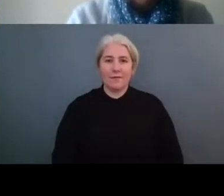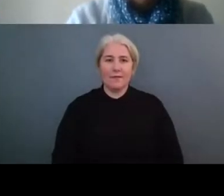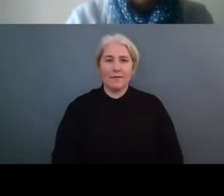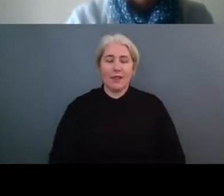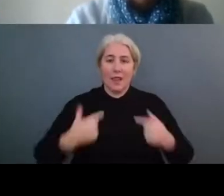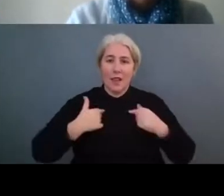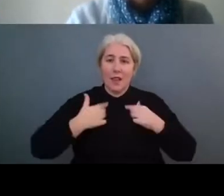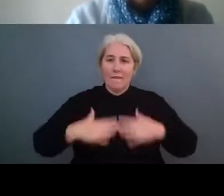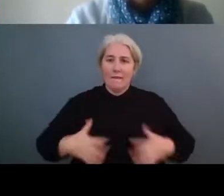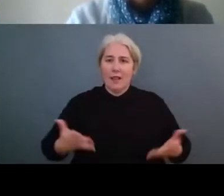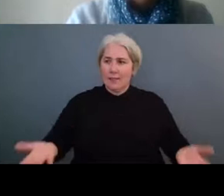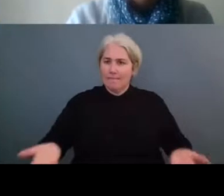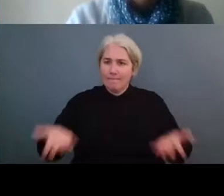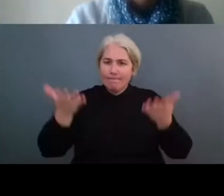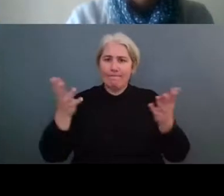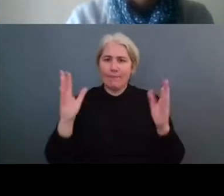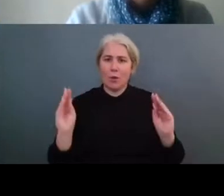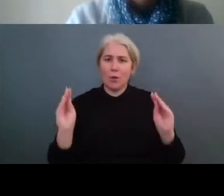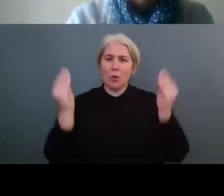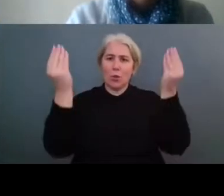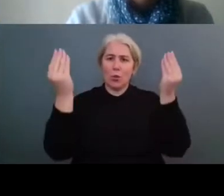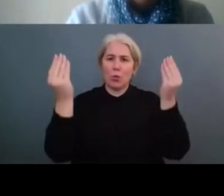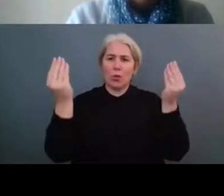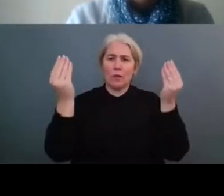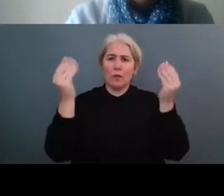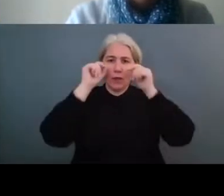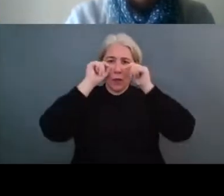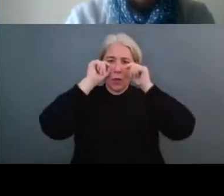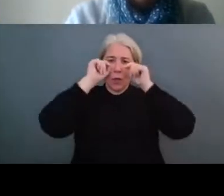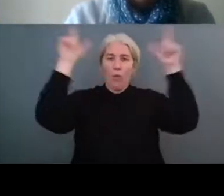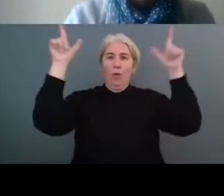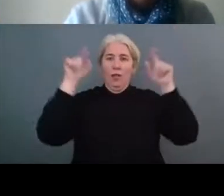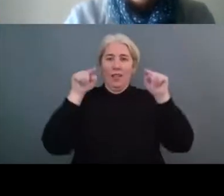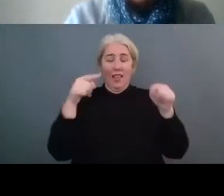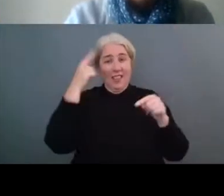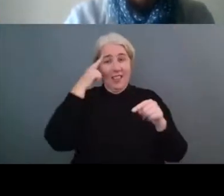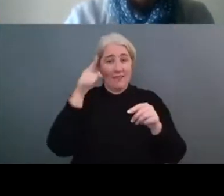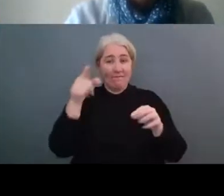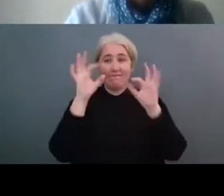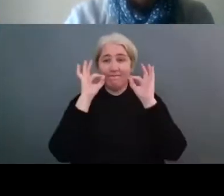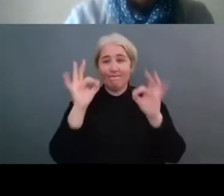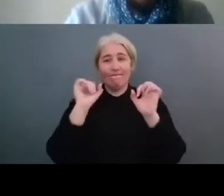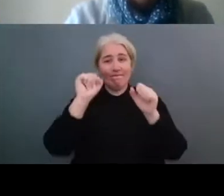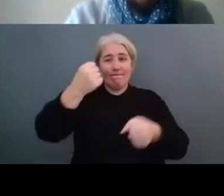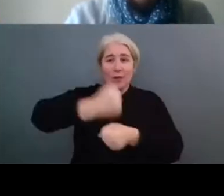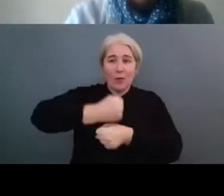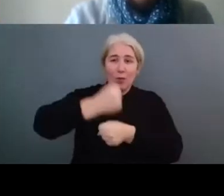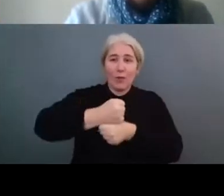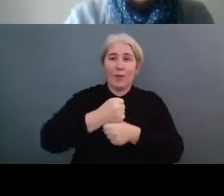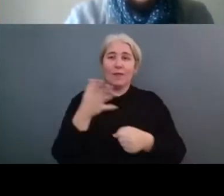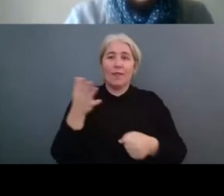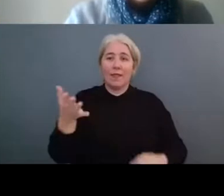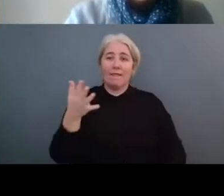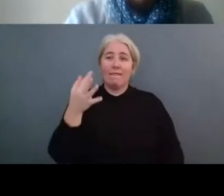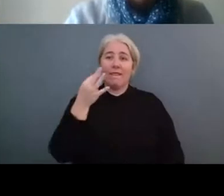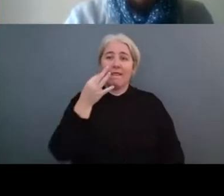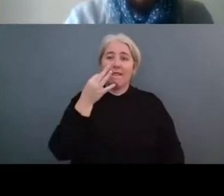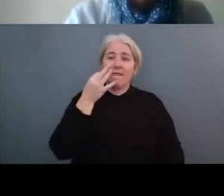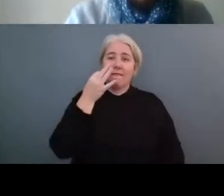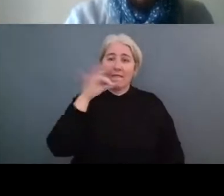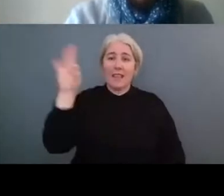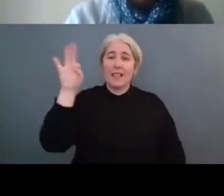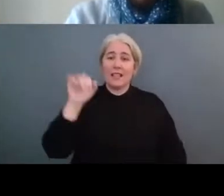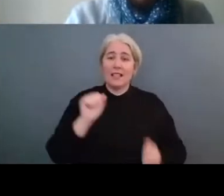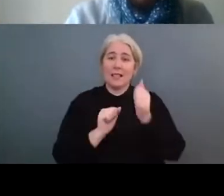part de votre travail, il me semble, au ministère des Sports en France. Oui, tout à fait. On a, voilà, c'est ce que je disais, cette synergie avec